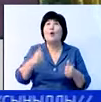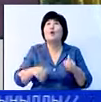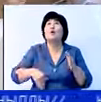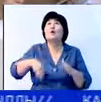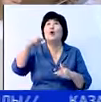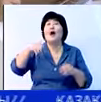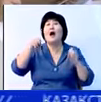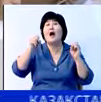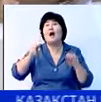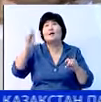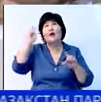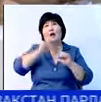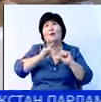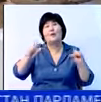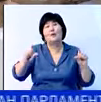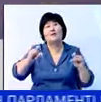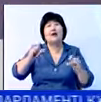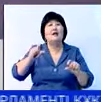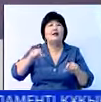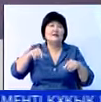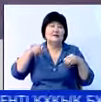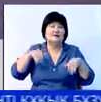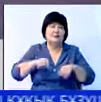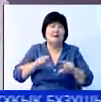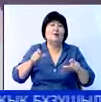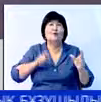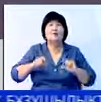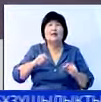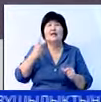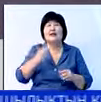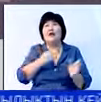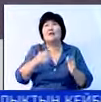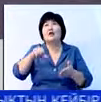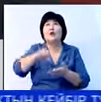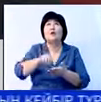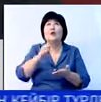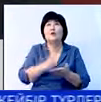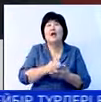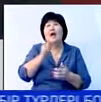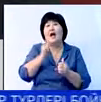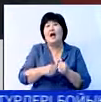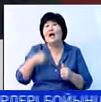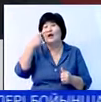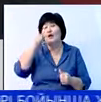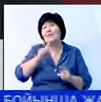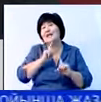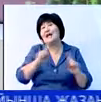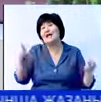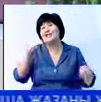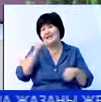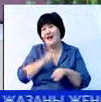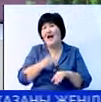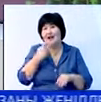жоғары және арнаулы орта оқу орындарының студенттері қатысып, екі кезең бойынша өнер көрсетті. Әр образдан креативтілік